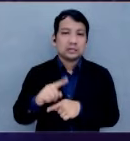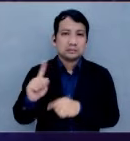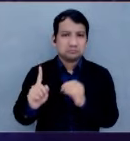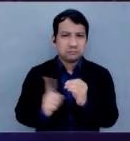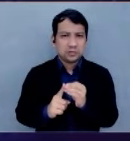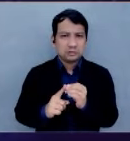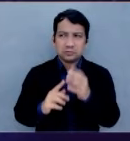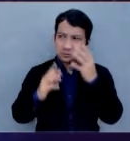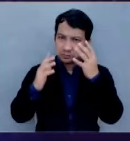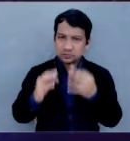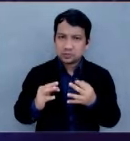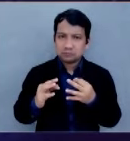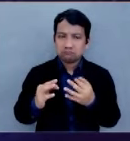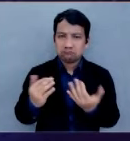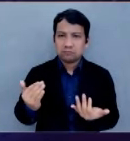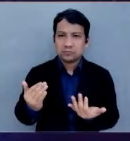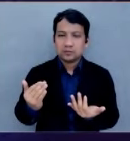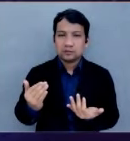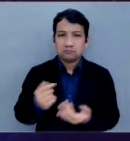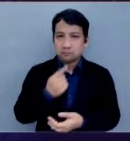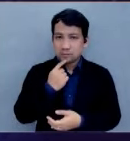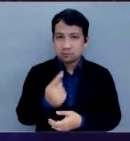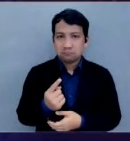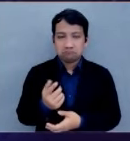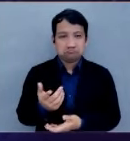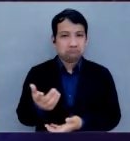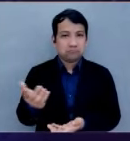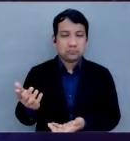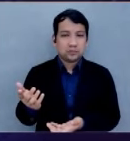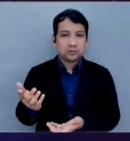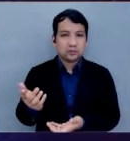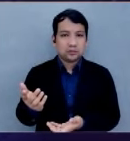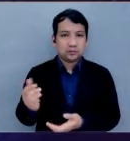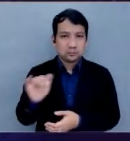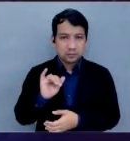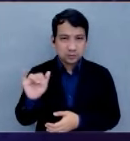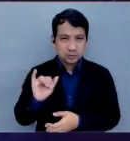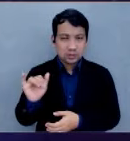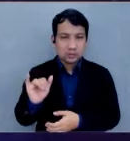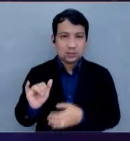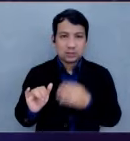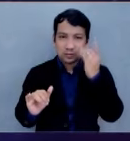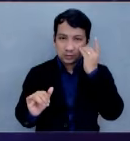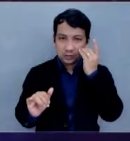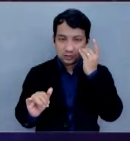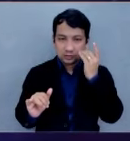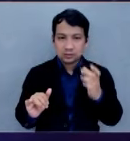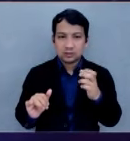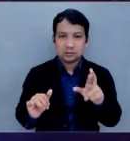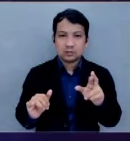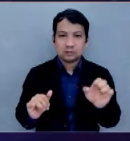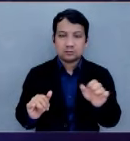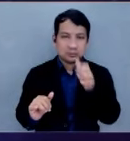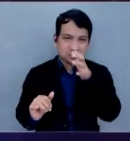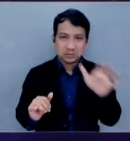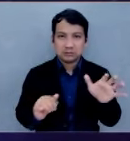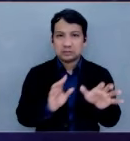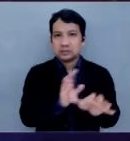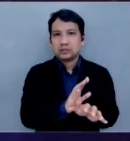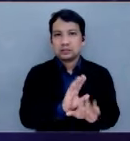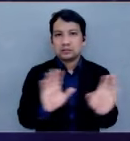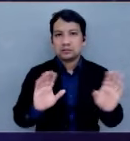niya in the moment, and I would say as well na parang gaya po ng sinabi ni Darren, hindi ko na lang din po parang